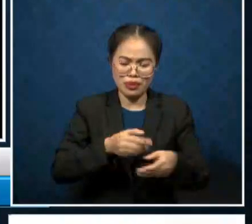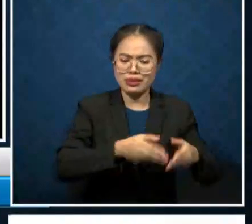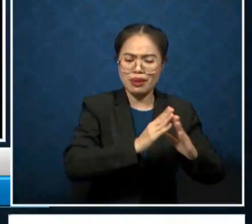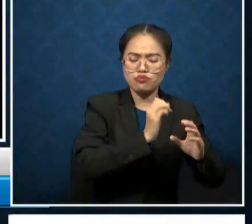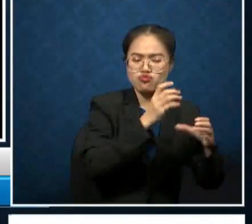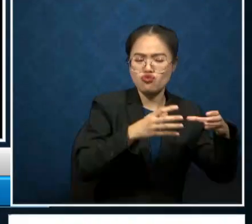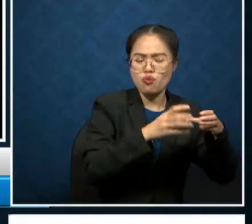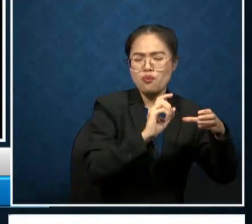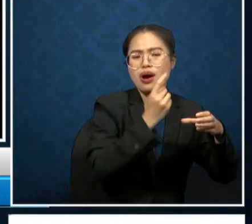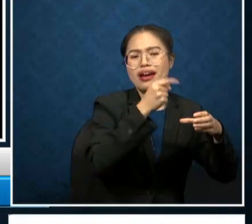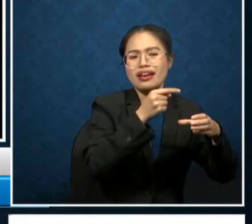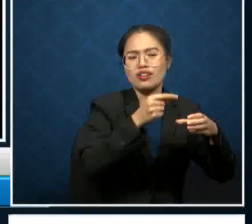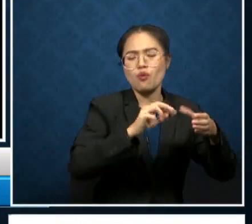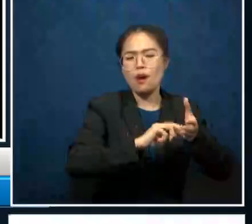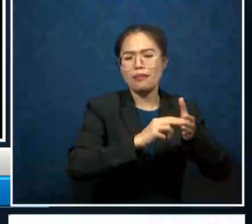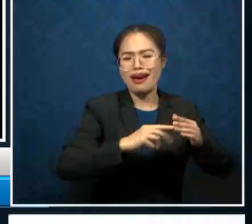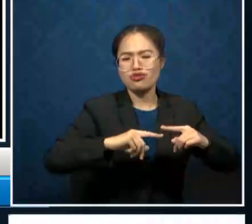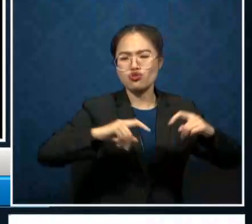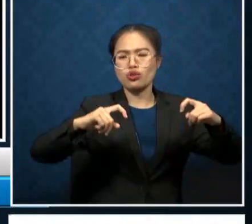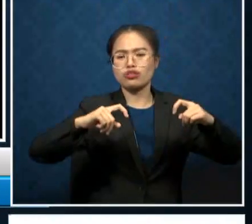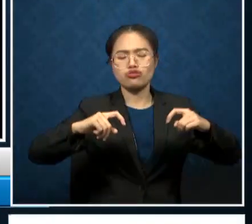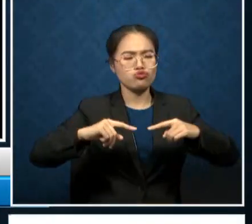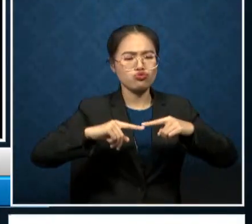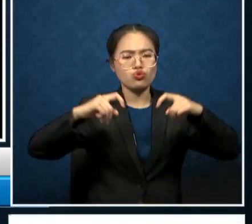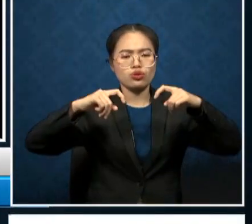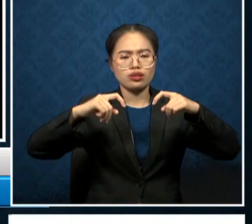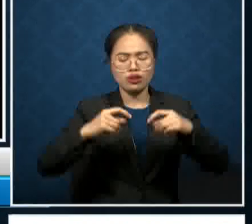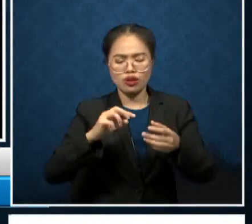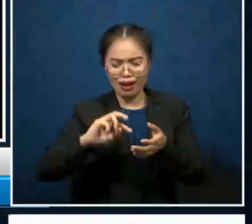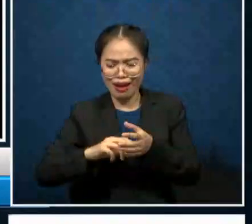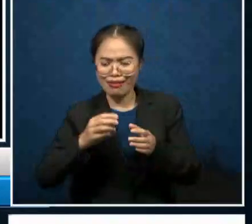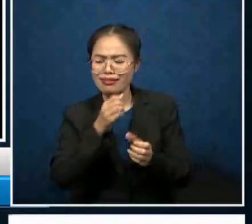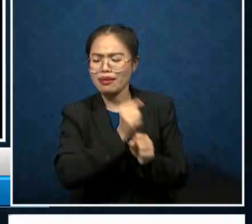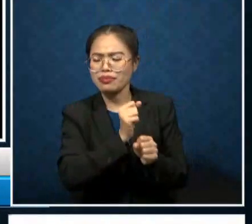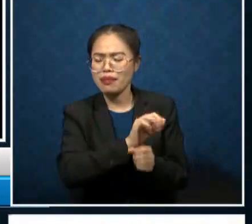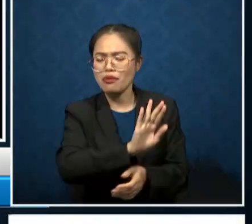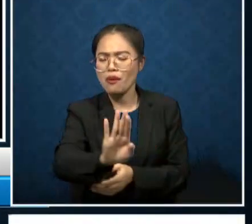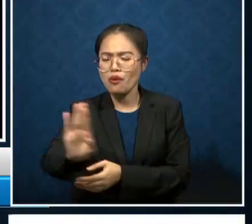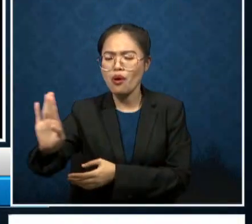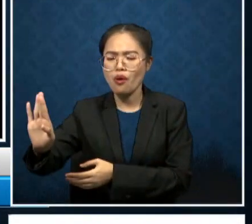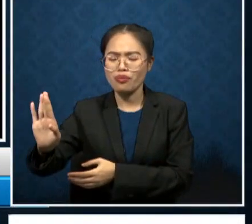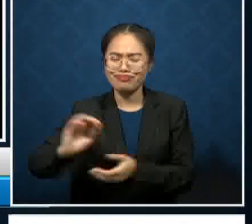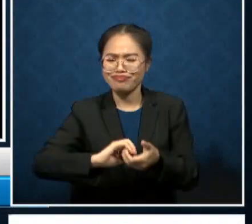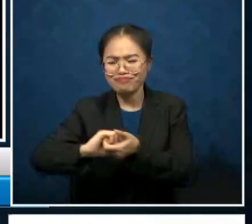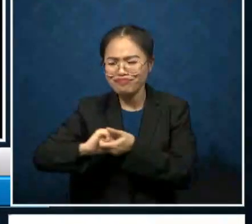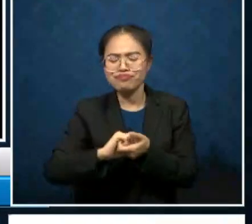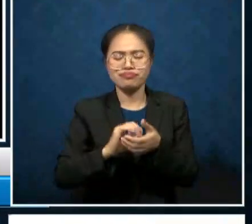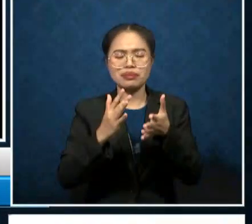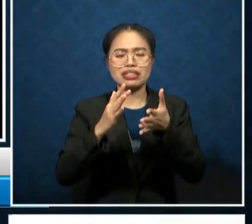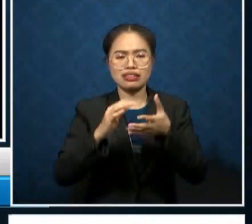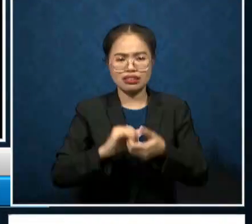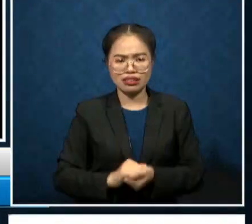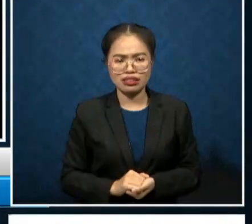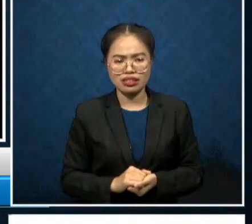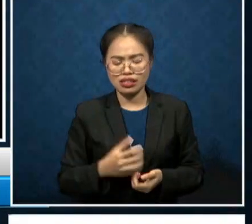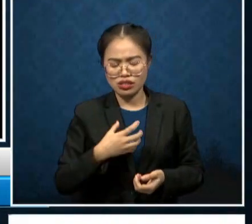แล้วไปทำขึ้นมาแล้วก็ไม่สุดยอดไม่ต่อยอดกันได้ต่างคนต่างไปทำผ่ายผลิตก็ทำทางนึงทางอุตสาหกรรมก็ทำไปทางพิก็ทำทางหรือหน่วย